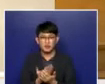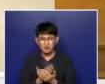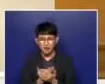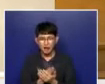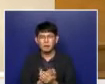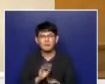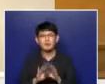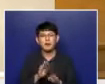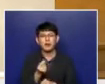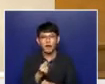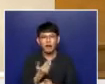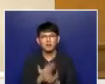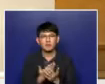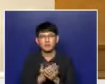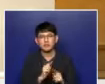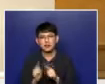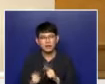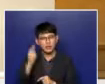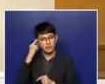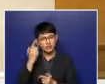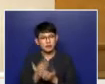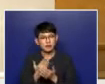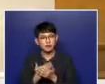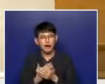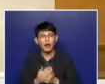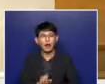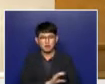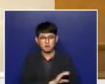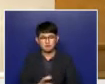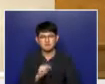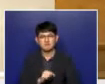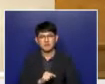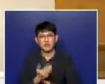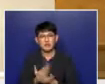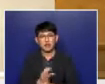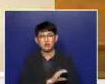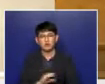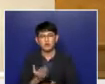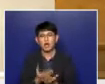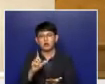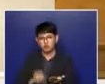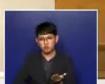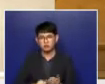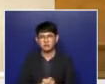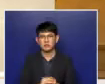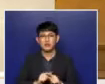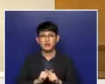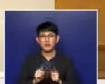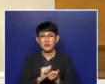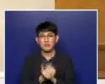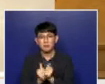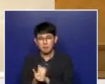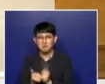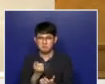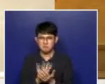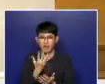ครับเท่าที่ผมจะมีเวลาสักเล็กน้อยนะครับเพื่อที่จะต่อเติมอีกนิดนึงเพราะเมื่อกี้คุณผู้ชมถ้าฟังต่อเนื่องนี่ก็จะได้ยินที่ท่าน